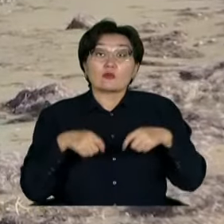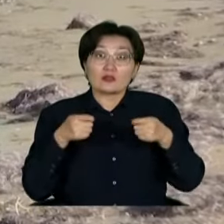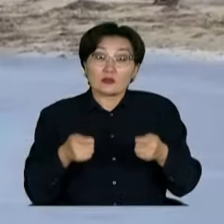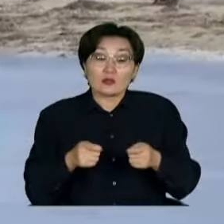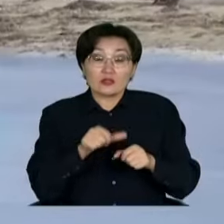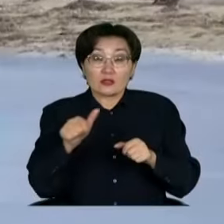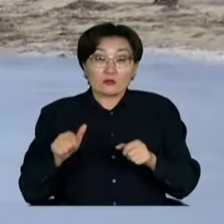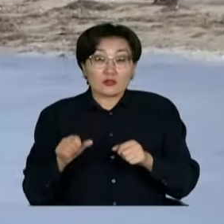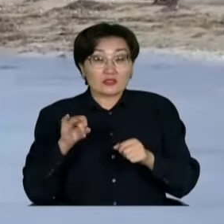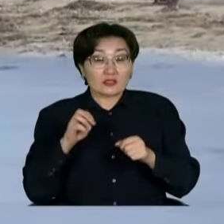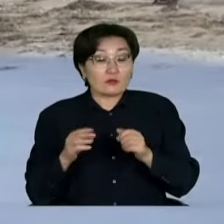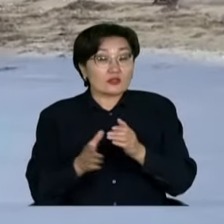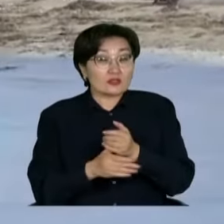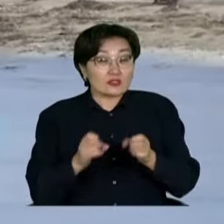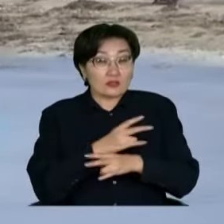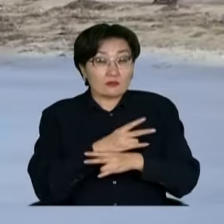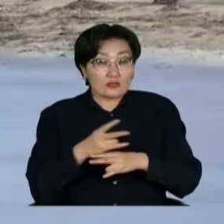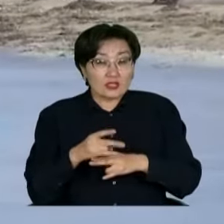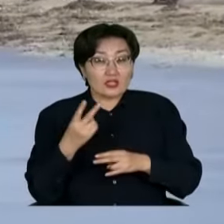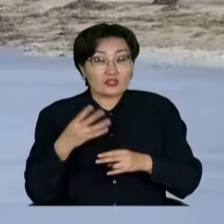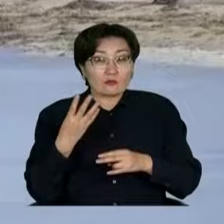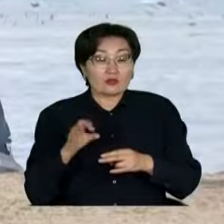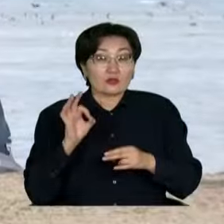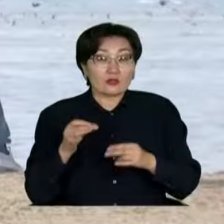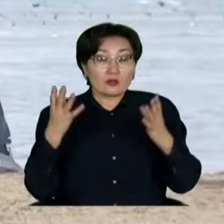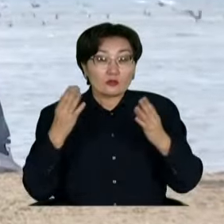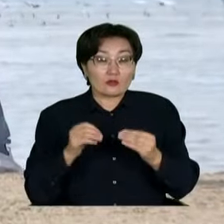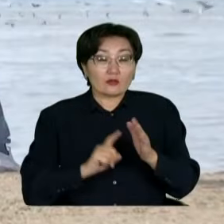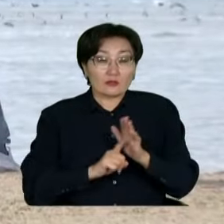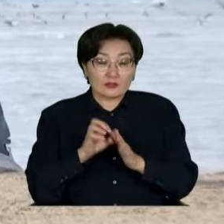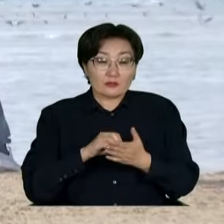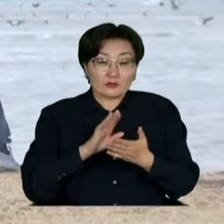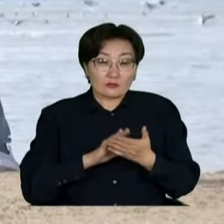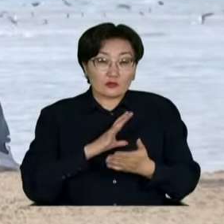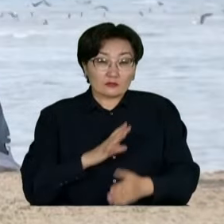жағалауында итбалықтардың қырылуы 24-ші қазан күні белгілі болған.